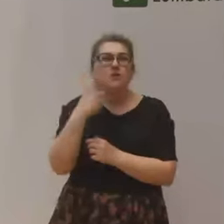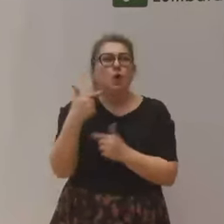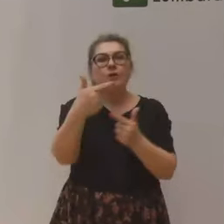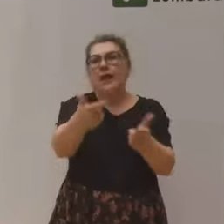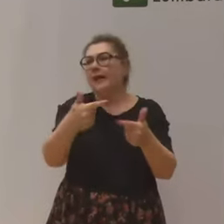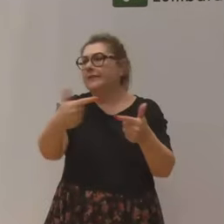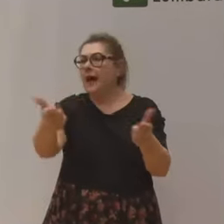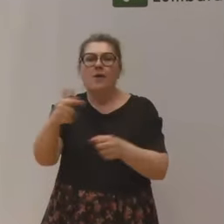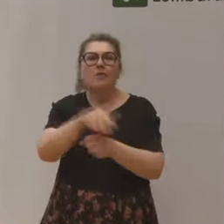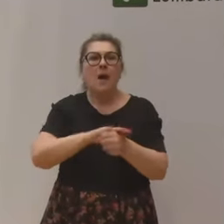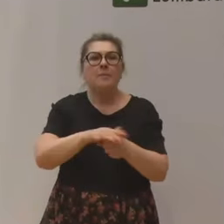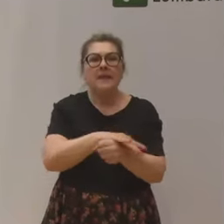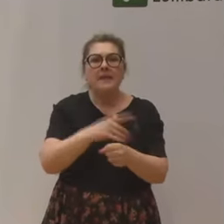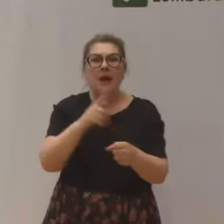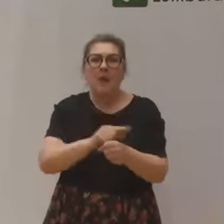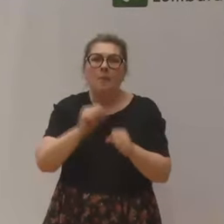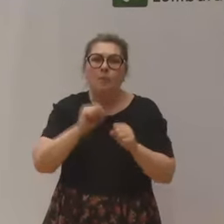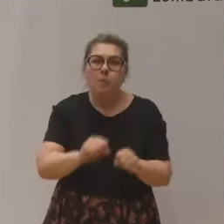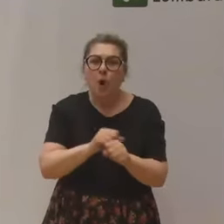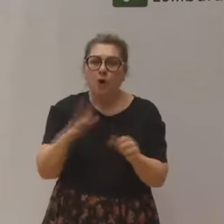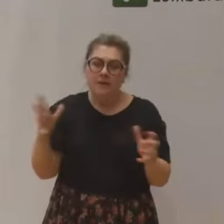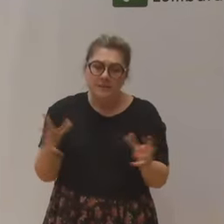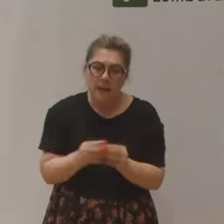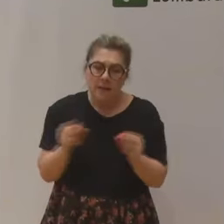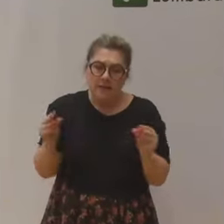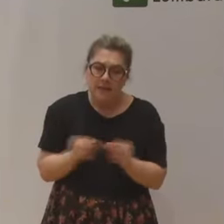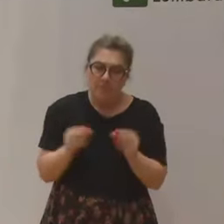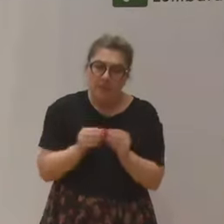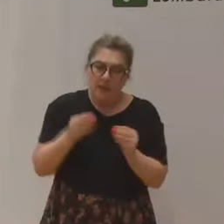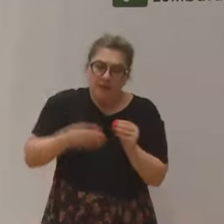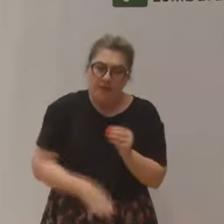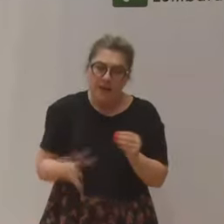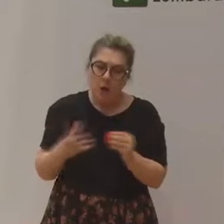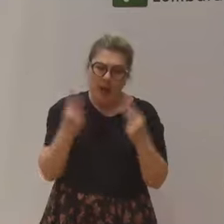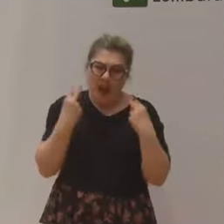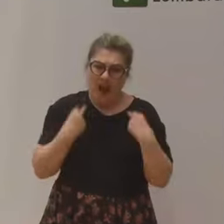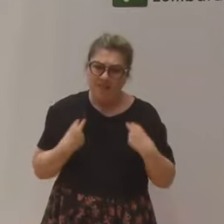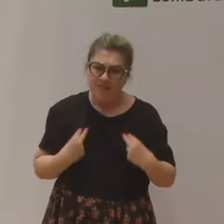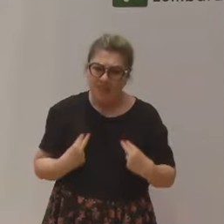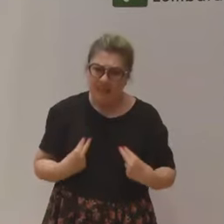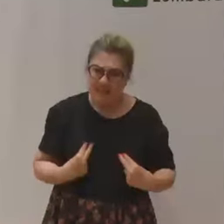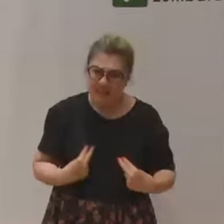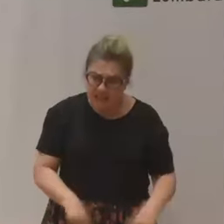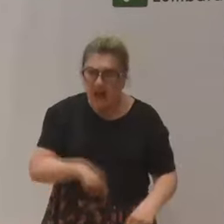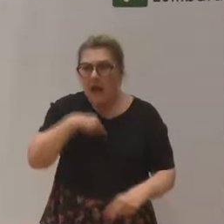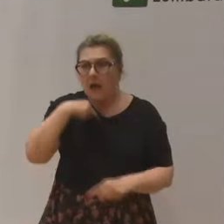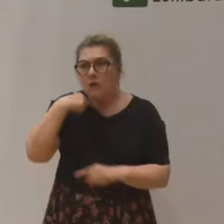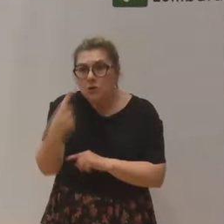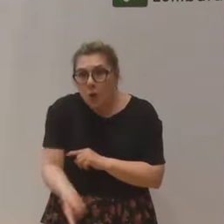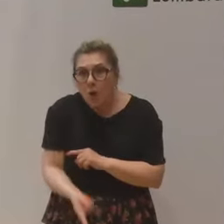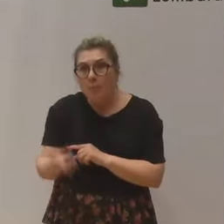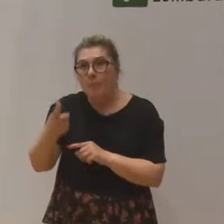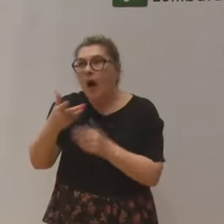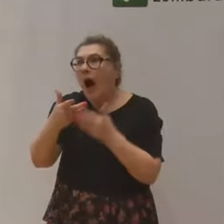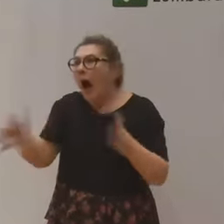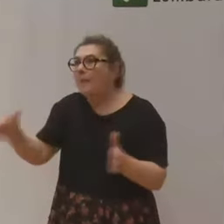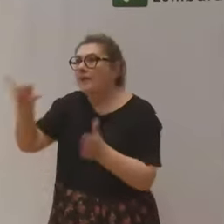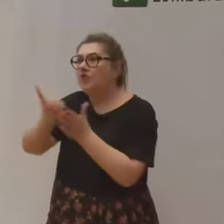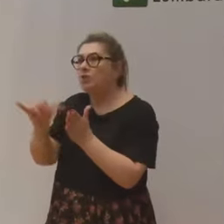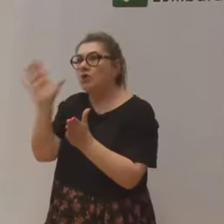che la famiglia, che i genitori possa tenere con sé il figlio per tutta la vita finché si apra la possibilità di un centro residenziale.